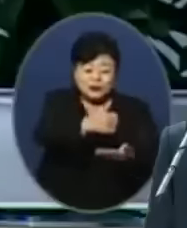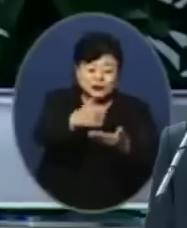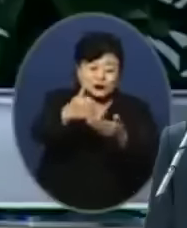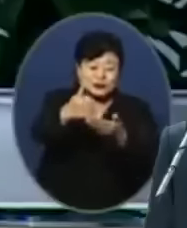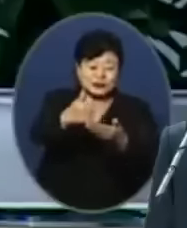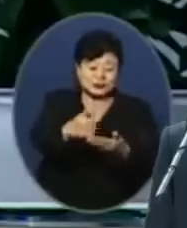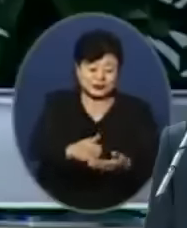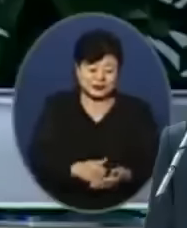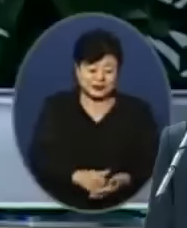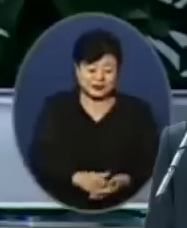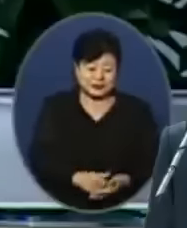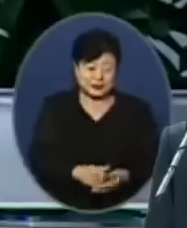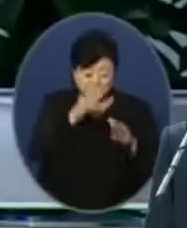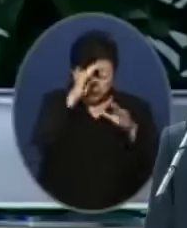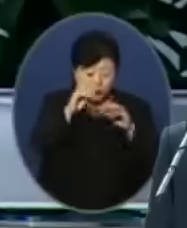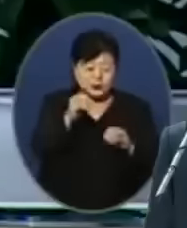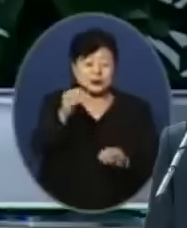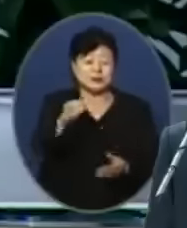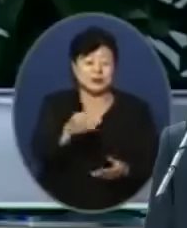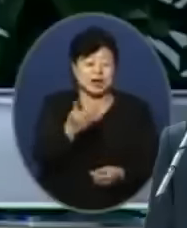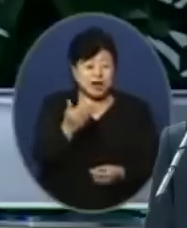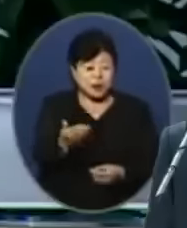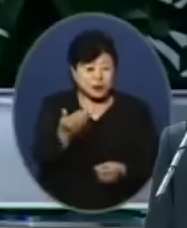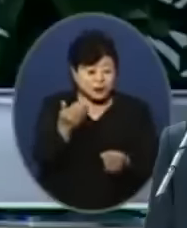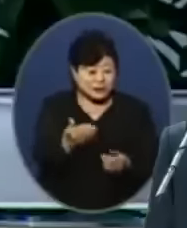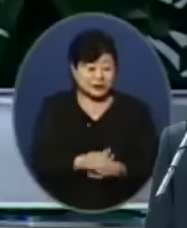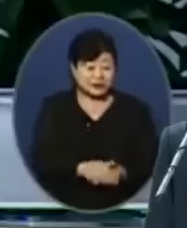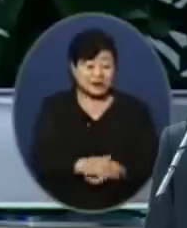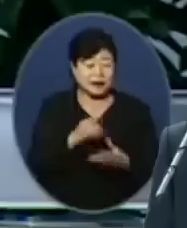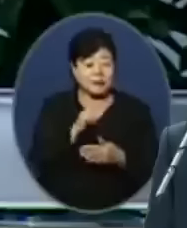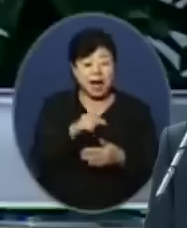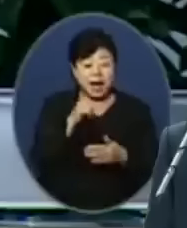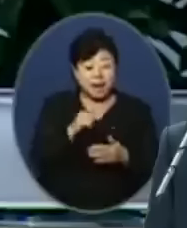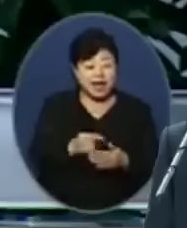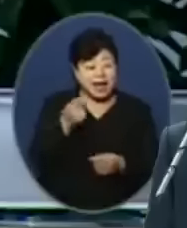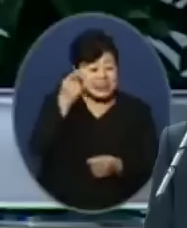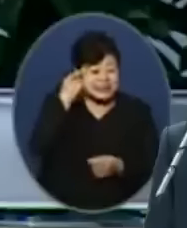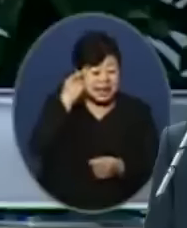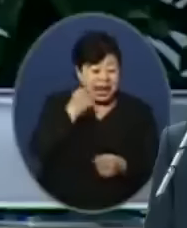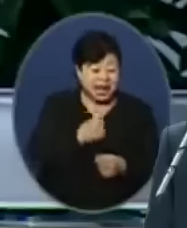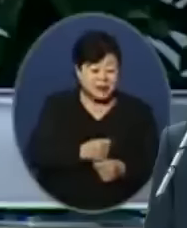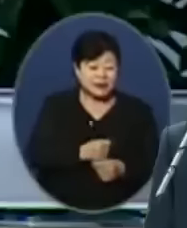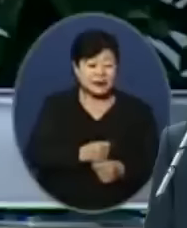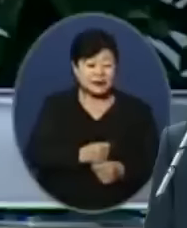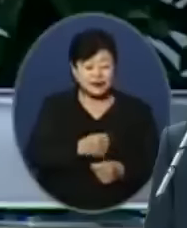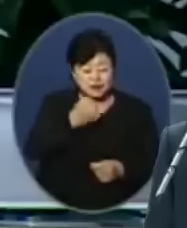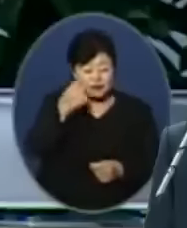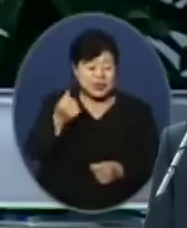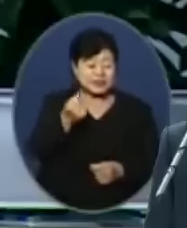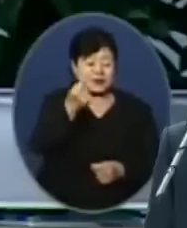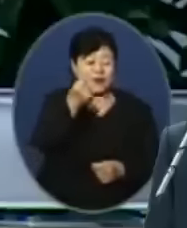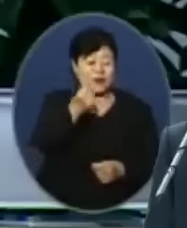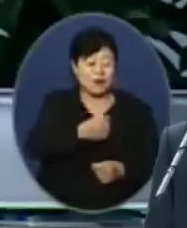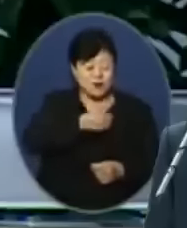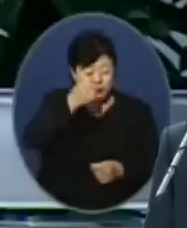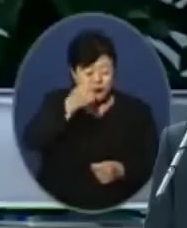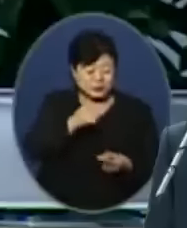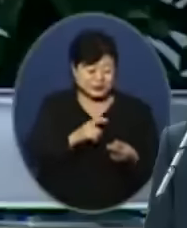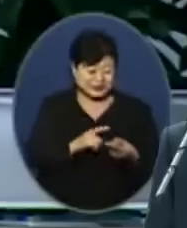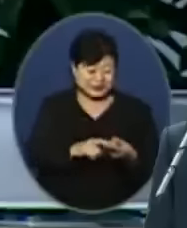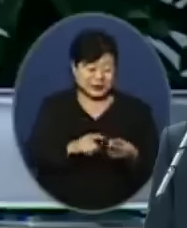그 사람을 고쳐주신 것입니다. 여러분이 마음에 생각을 하면 생각은 꿈을 꾸게 되고